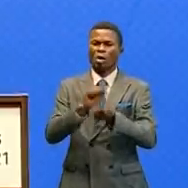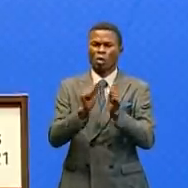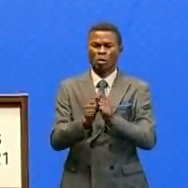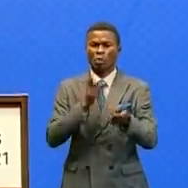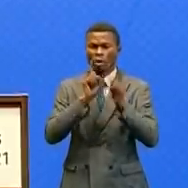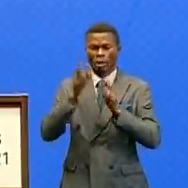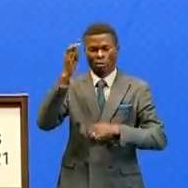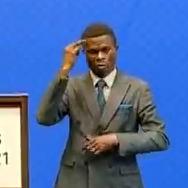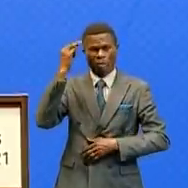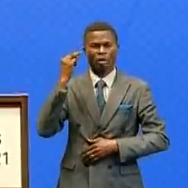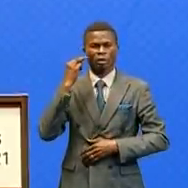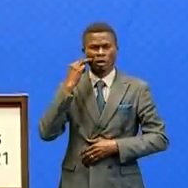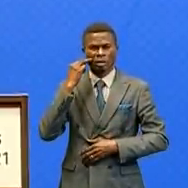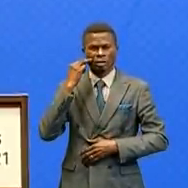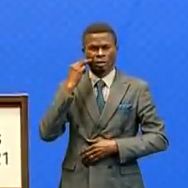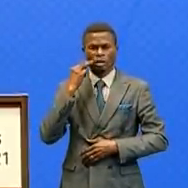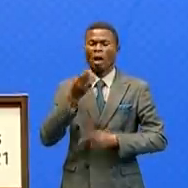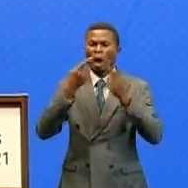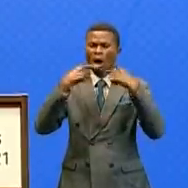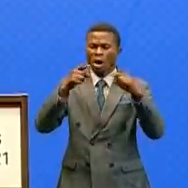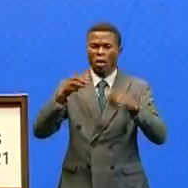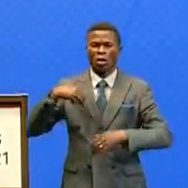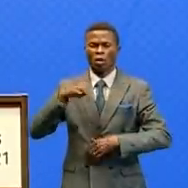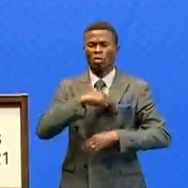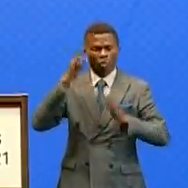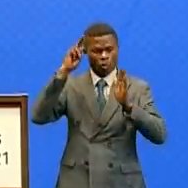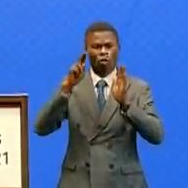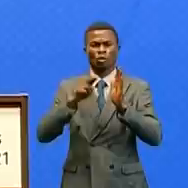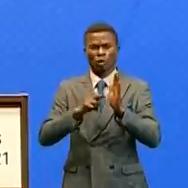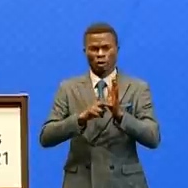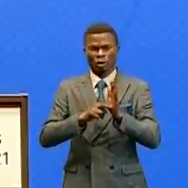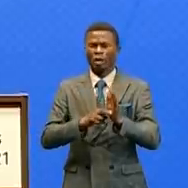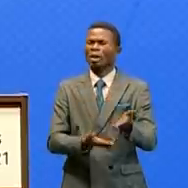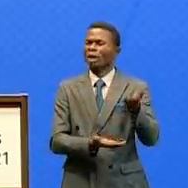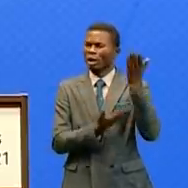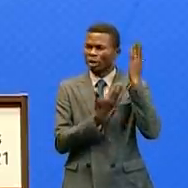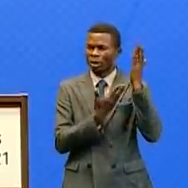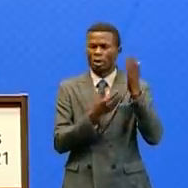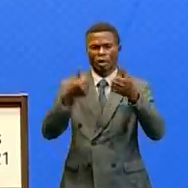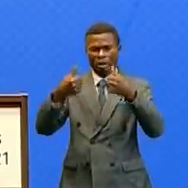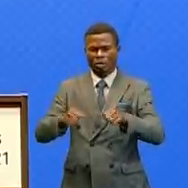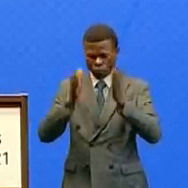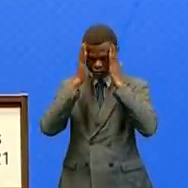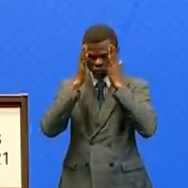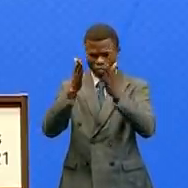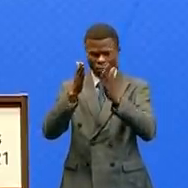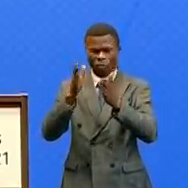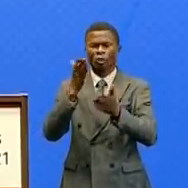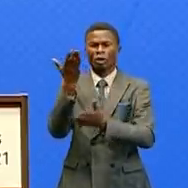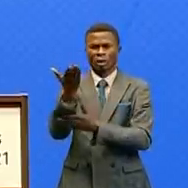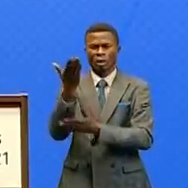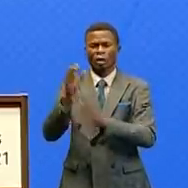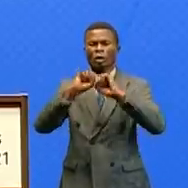abordé par le Premier ministre, il a rappelé aux membres du gouvernement la nécessité de rester attentif aux